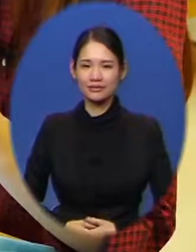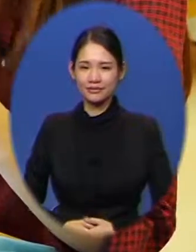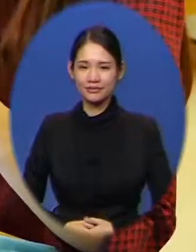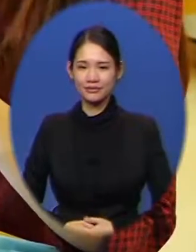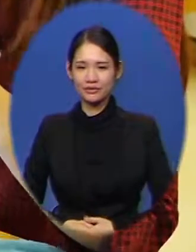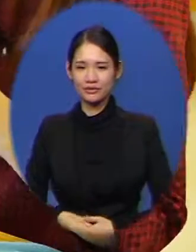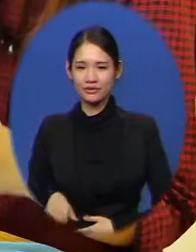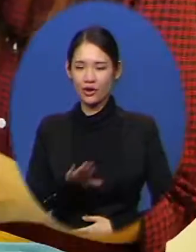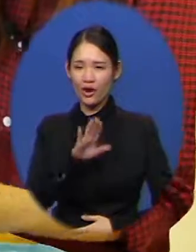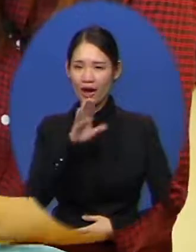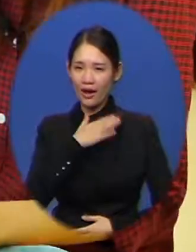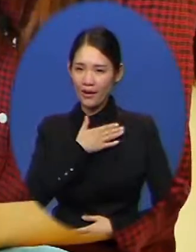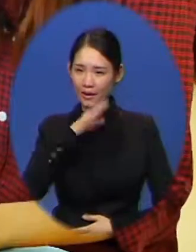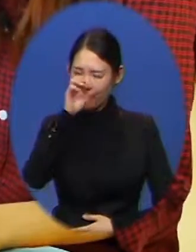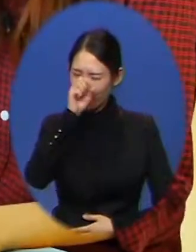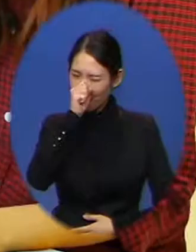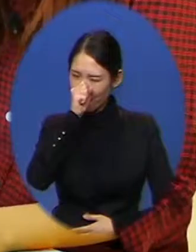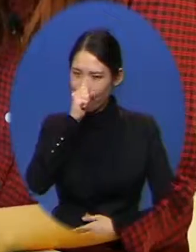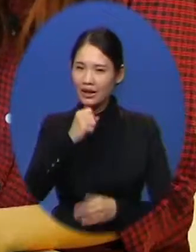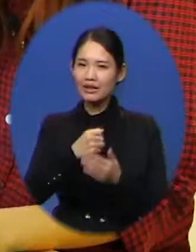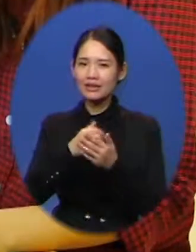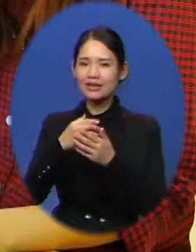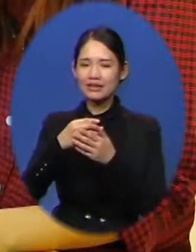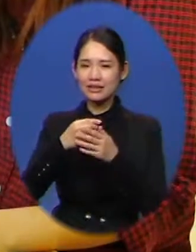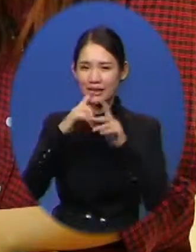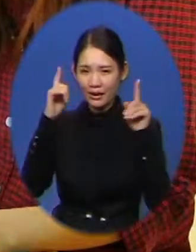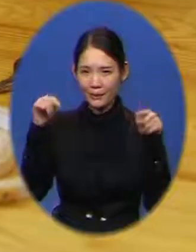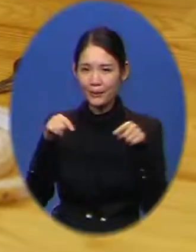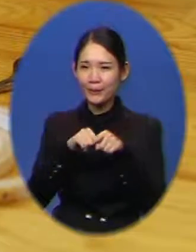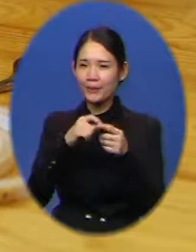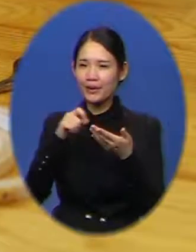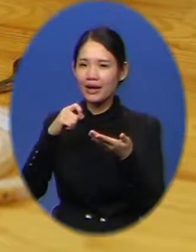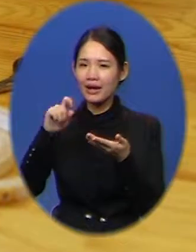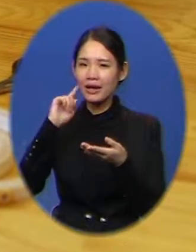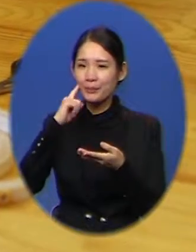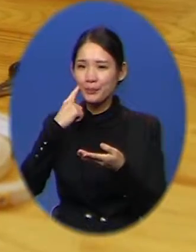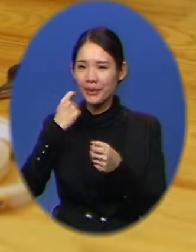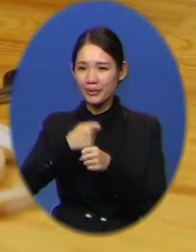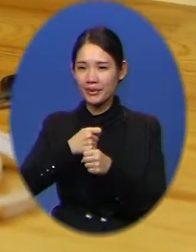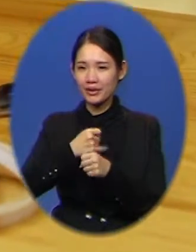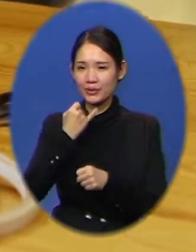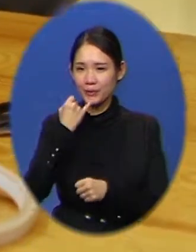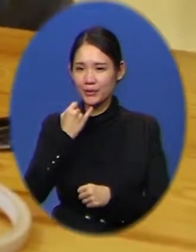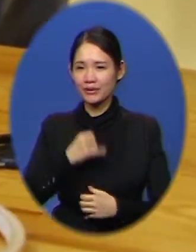캐릭터 같은 거를 이제 분양으로 예쁘게 꾸며서 그리시는 것도 되게 좋으실 것